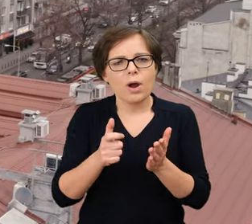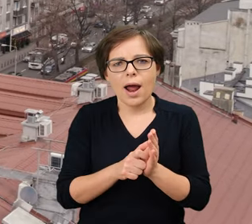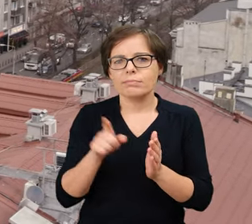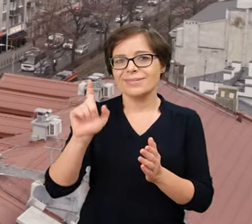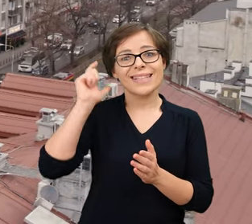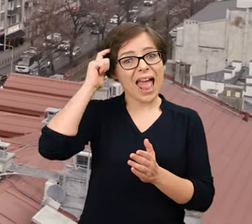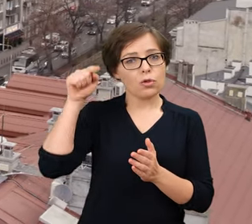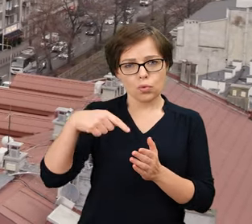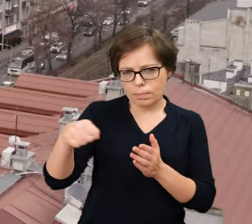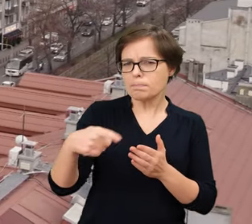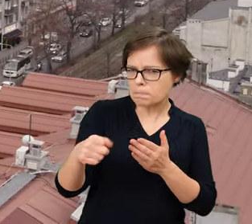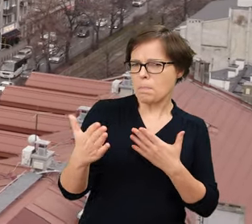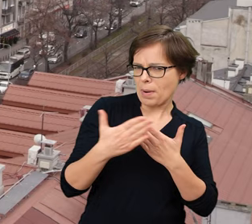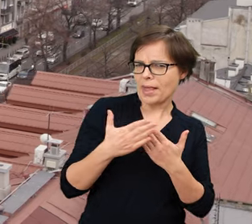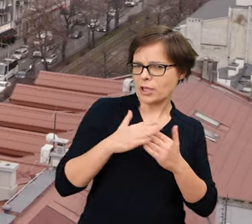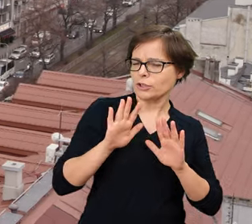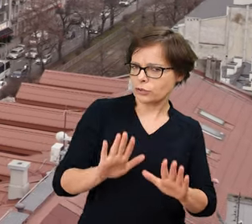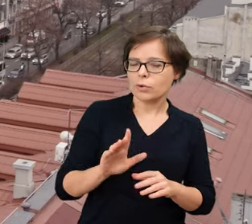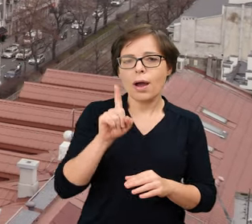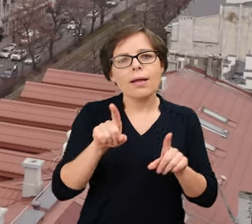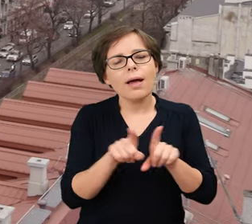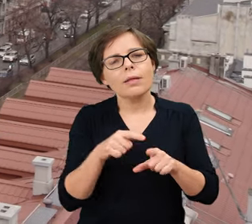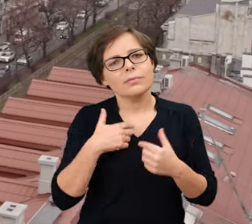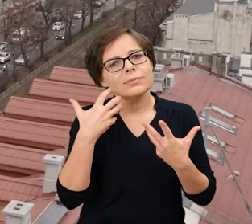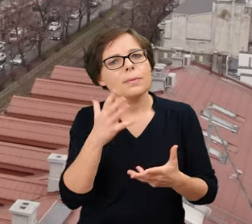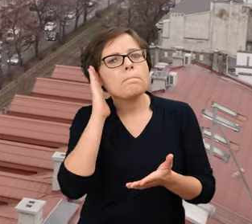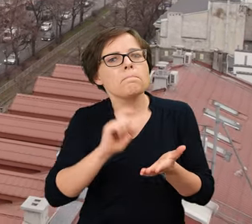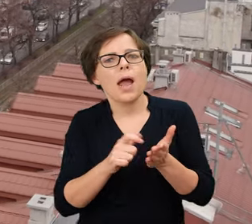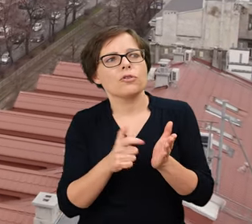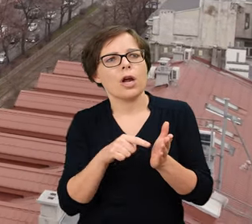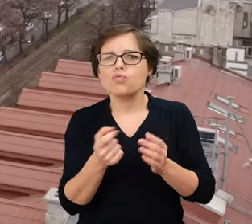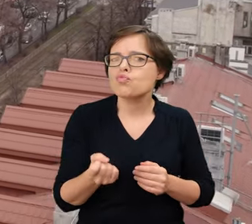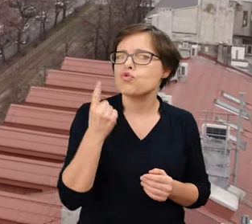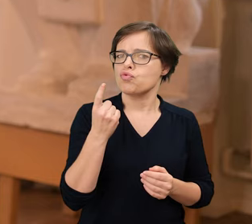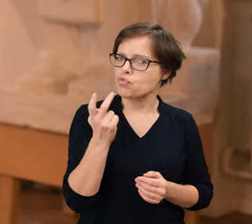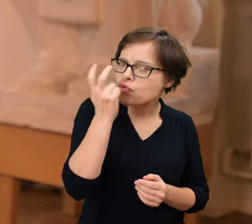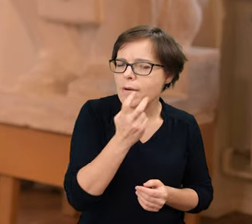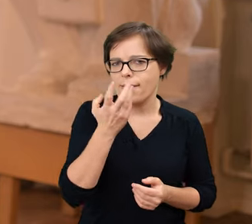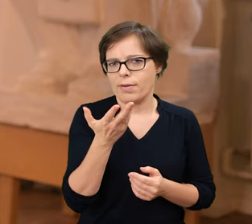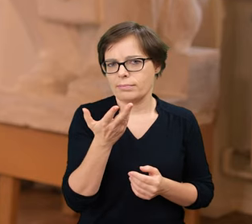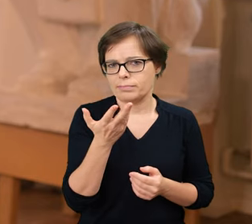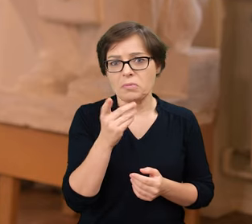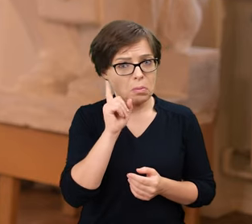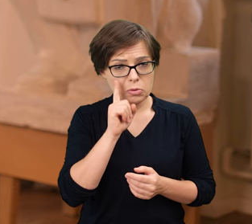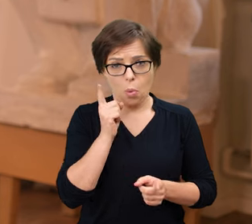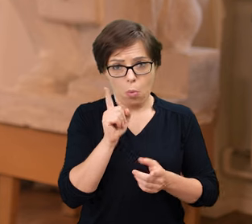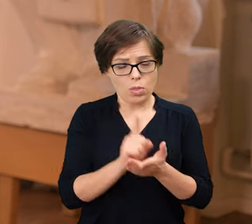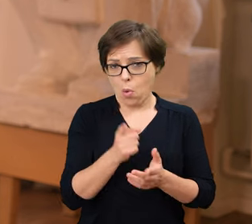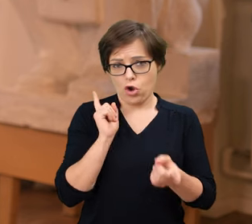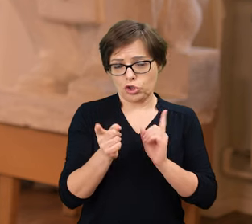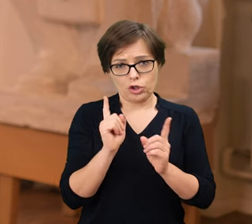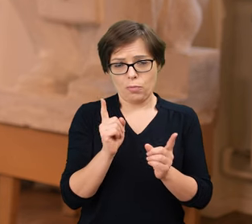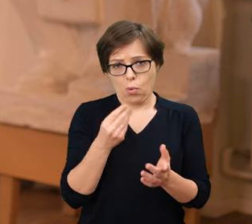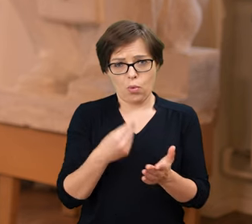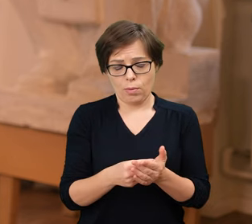centrum i mieszkania, które byłoby z jakiegoś powodu ciekawe. Szybko poszło. Obejrzałem